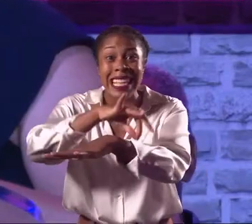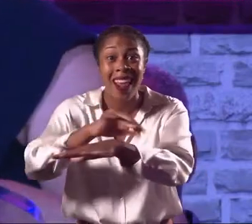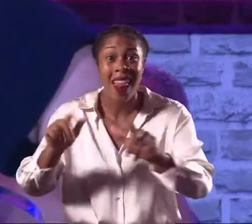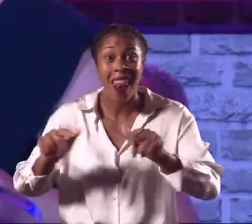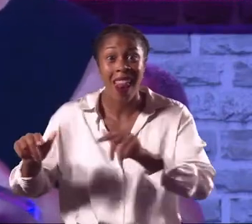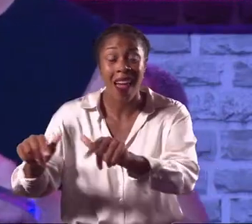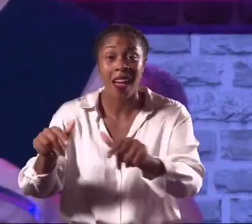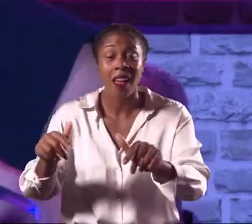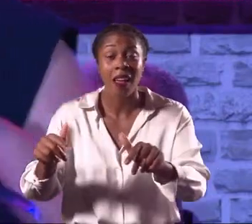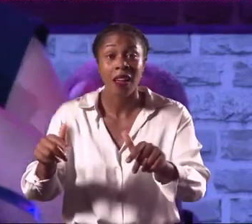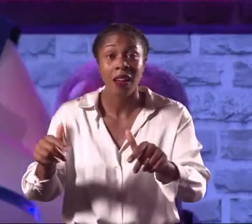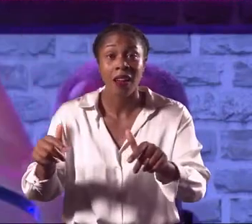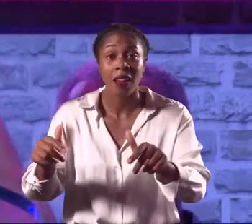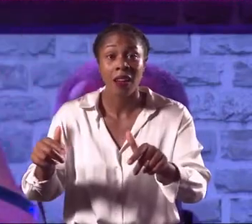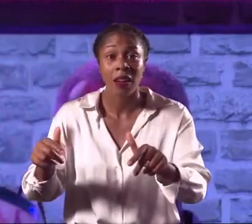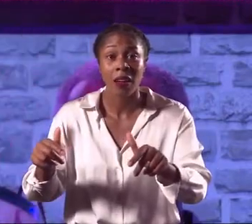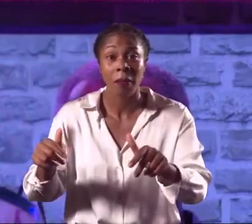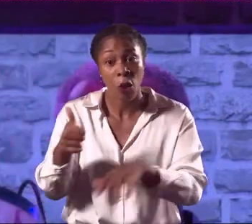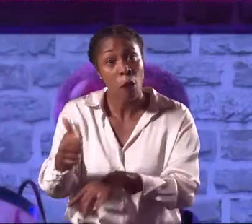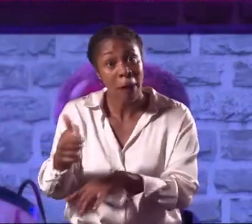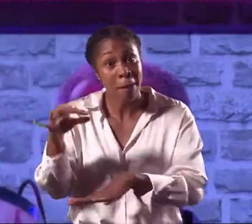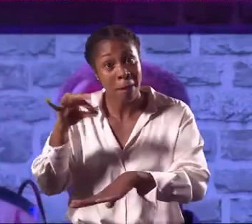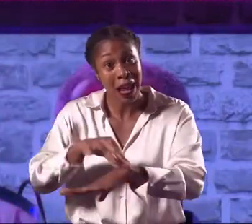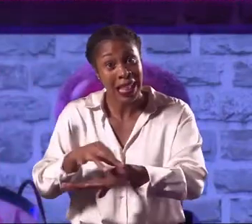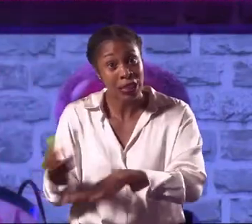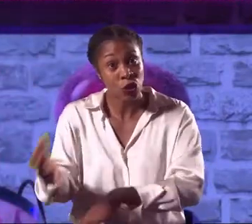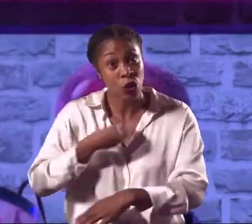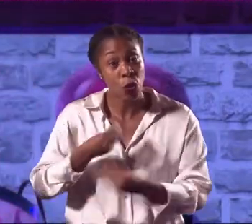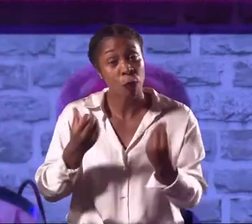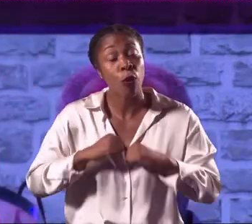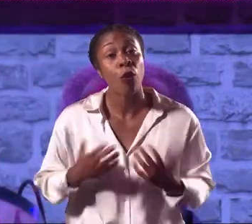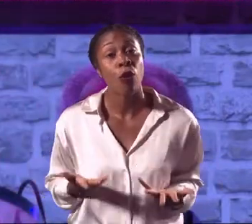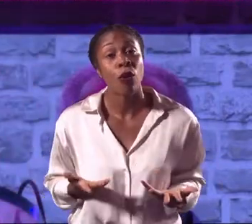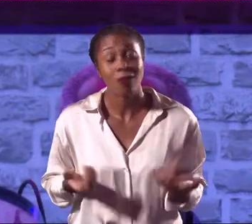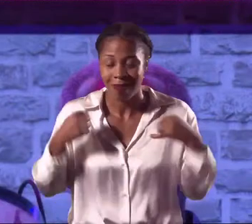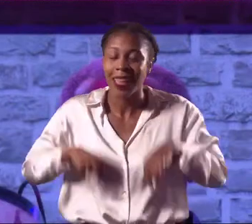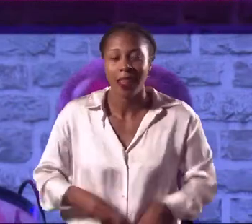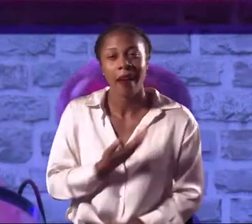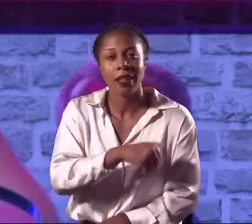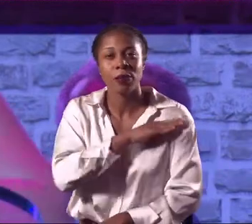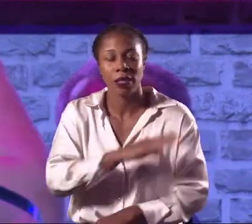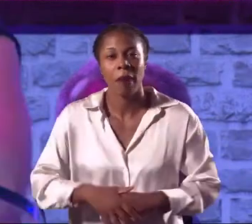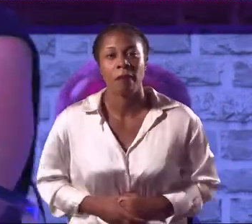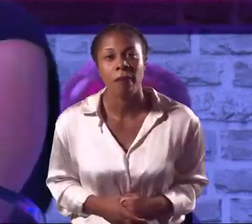partout qui sont là aussi responsables de maladies, ça aussi, c'est la compétence de l'État.